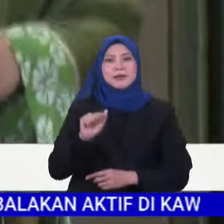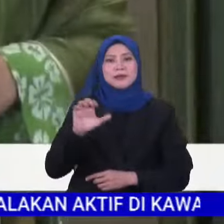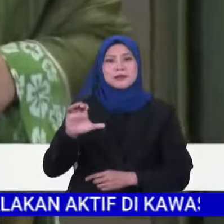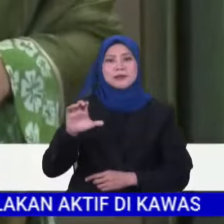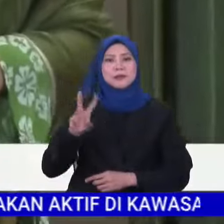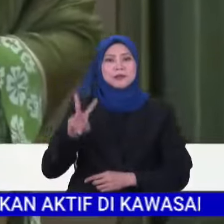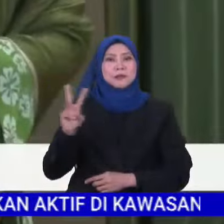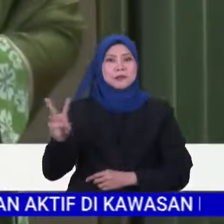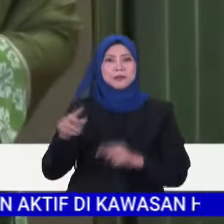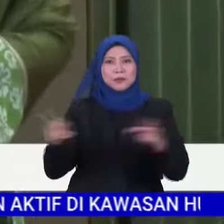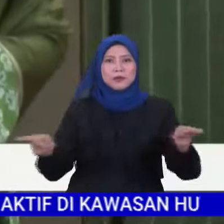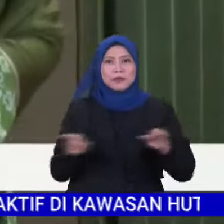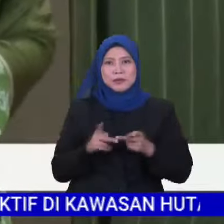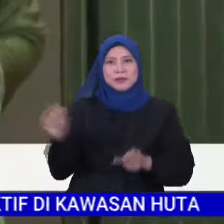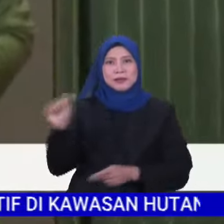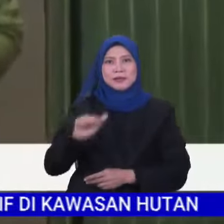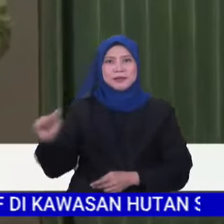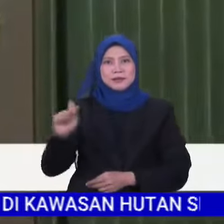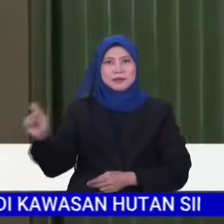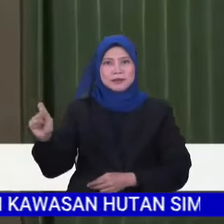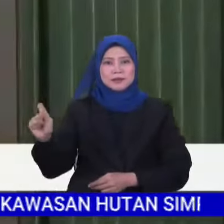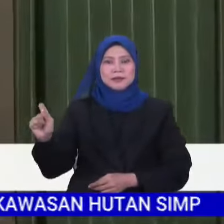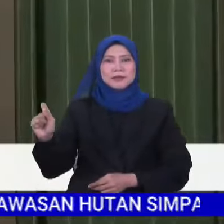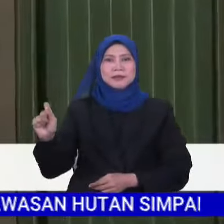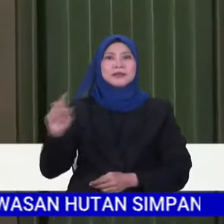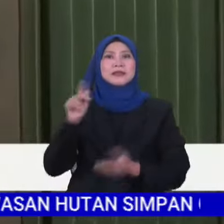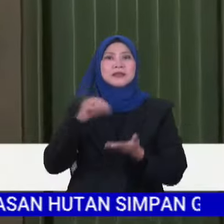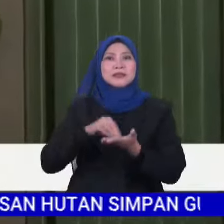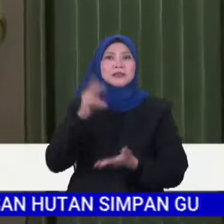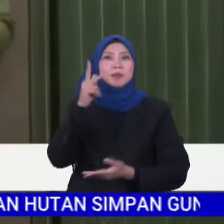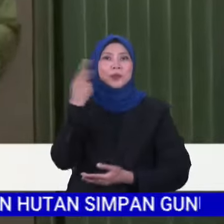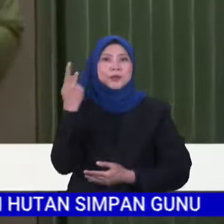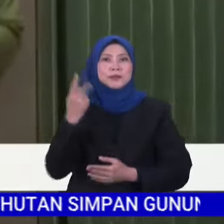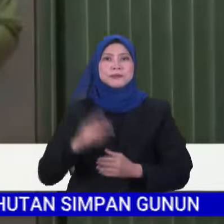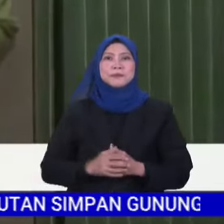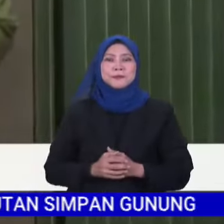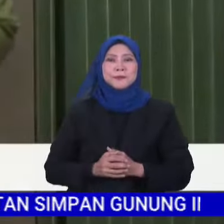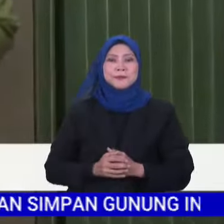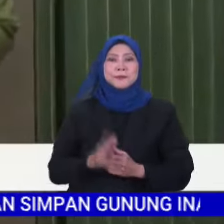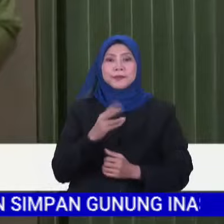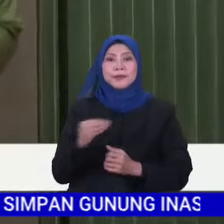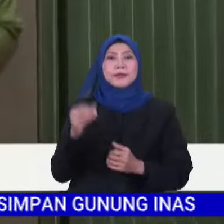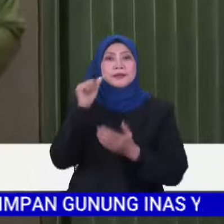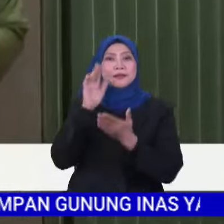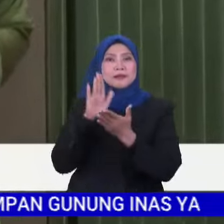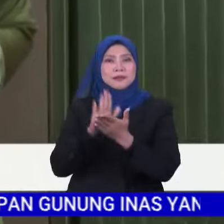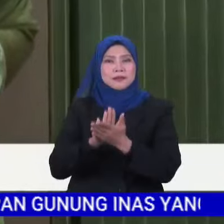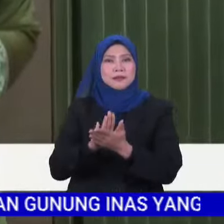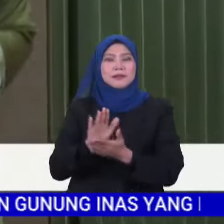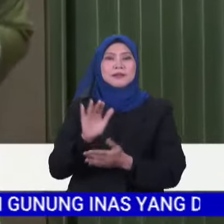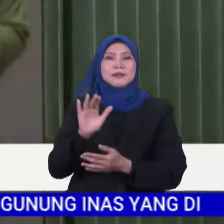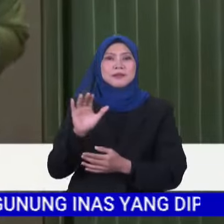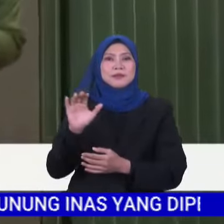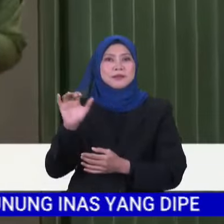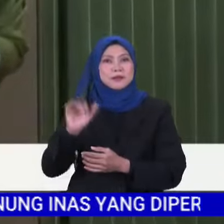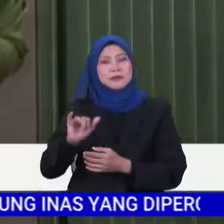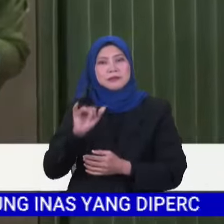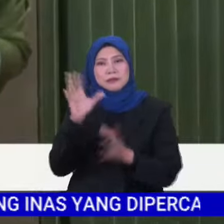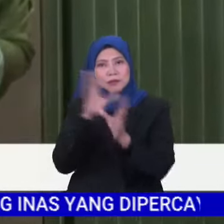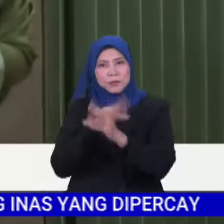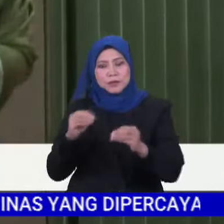Blue kawasan Asia Tenggara dan timur jauh di kucing cerita diri istri yang dipertuan Negeri Serawak dan